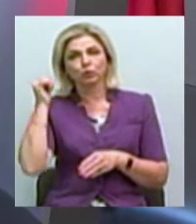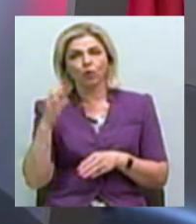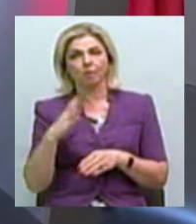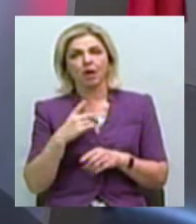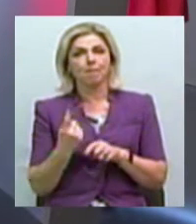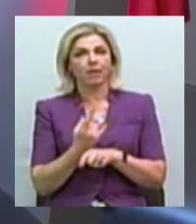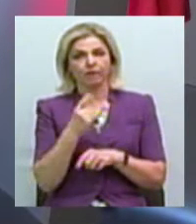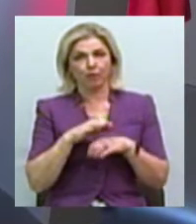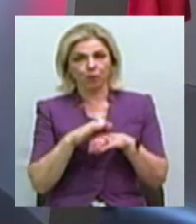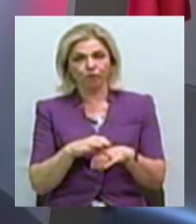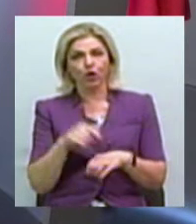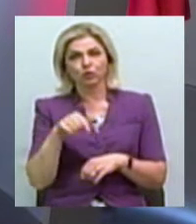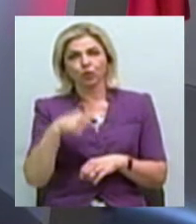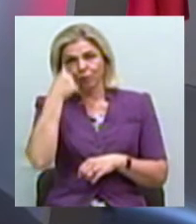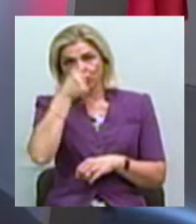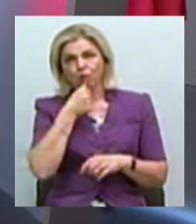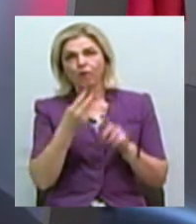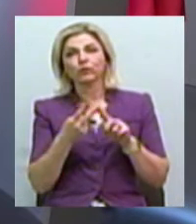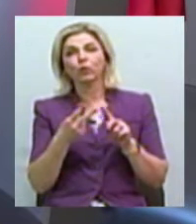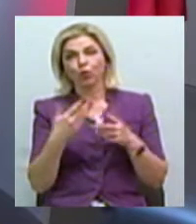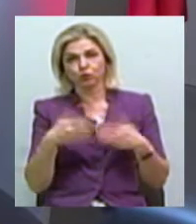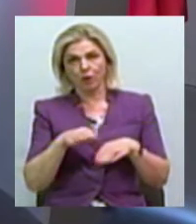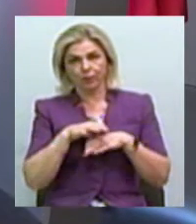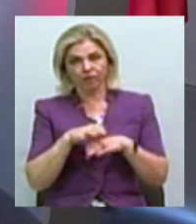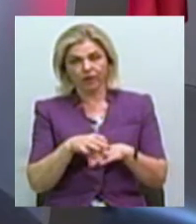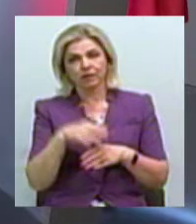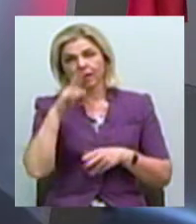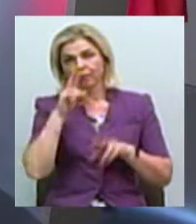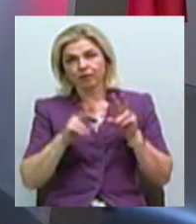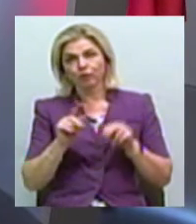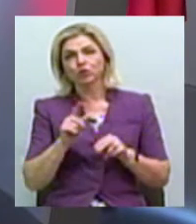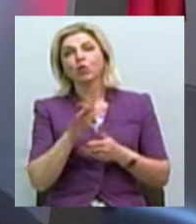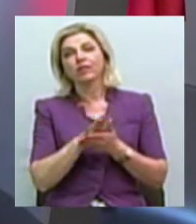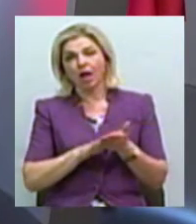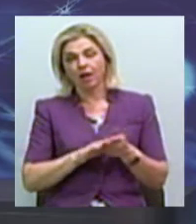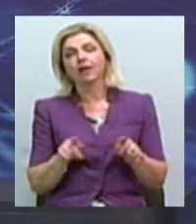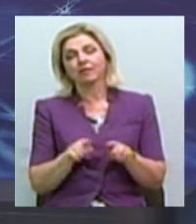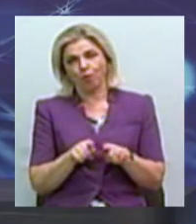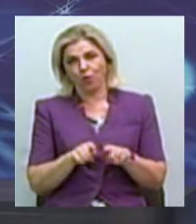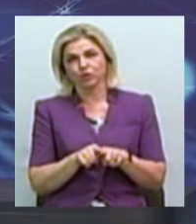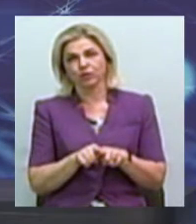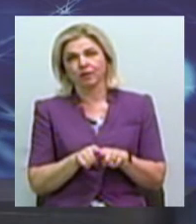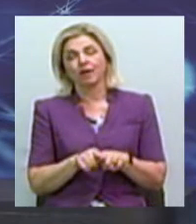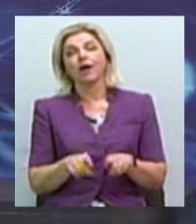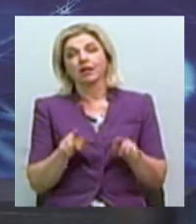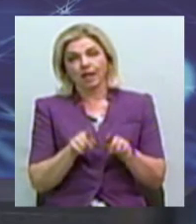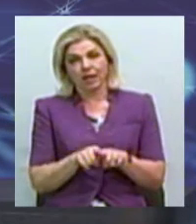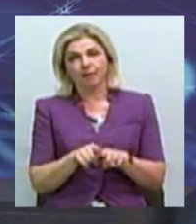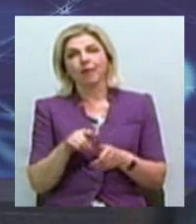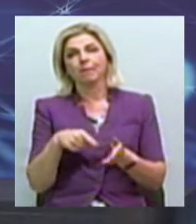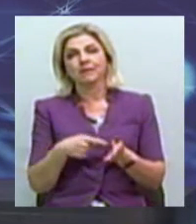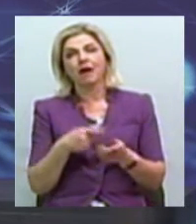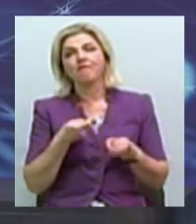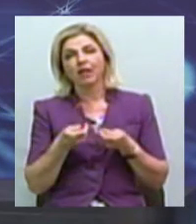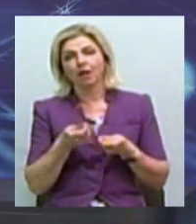це проведено, в цьому році ще це вдруге було проведено. Сподіваюся, що і надалі також таким чином міська влада